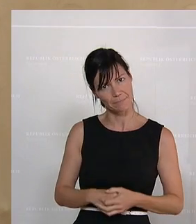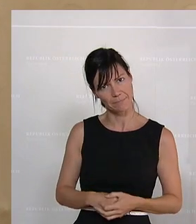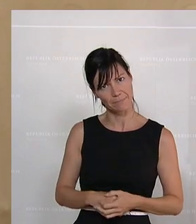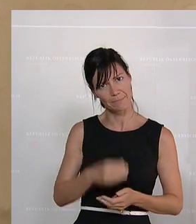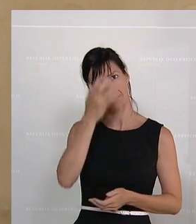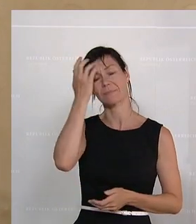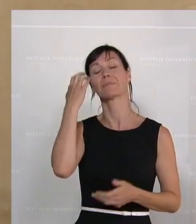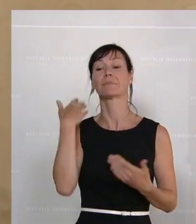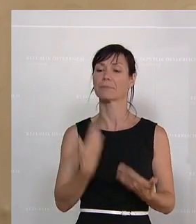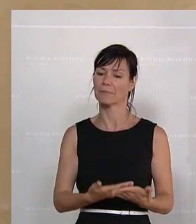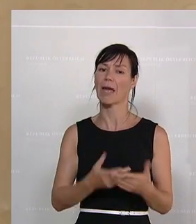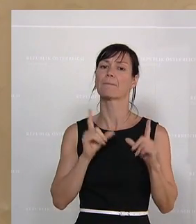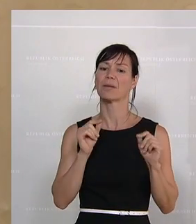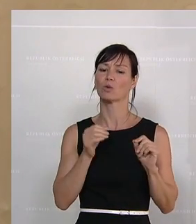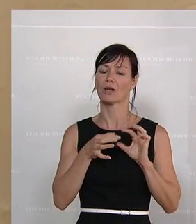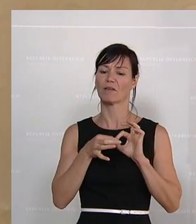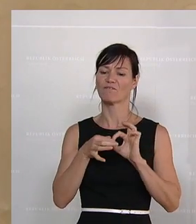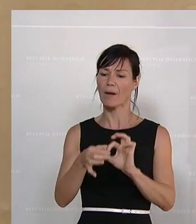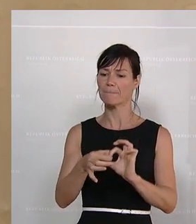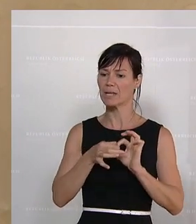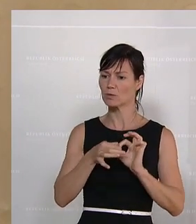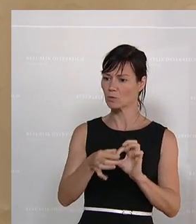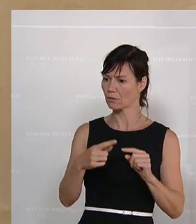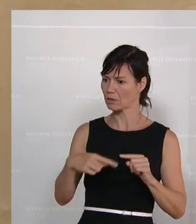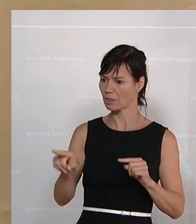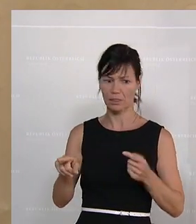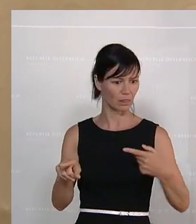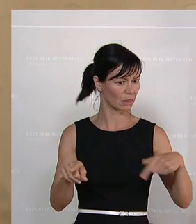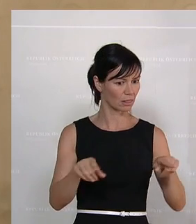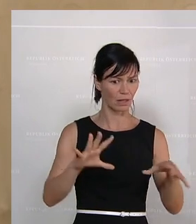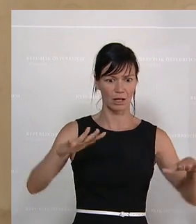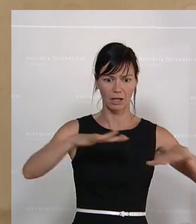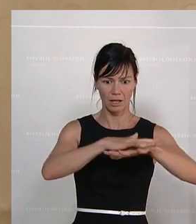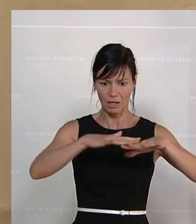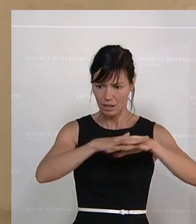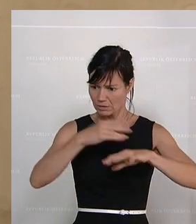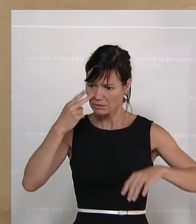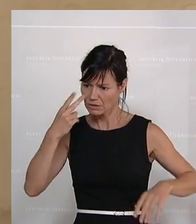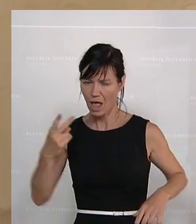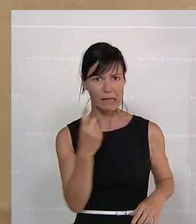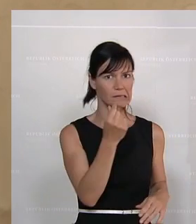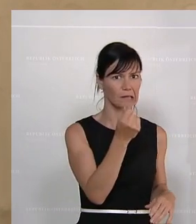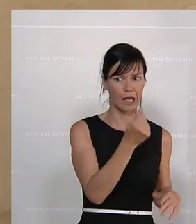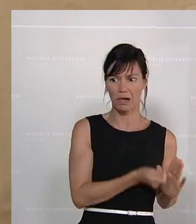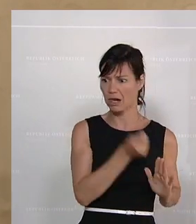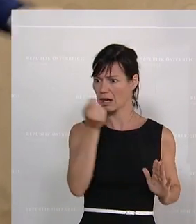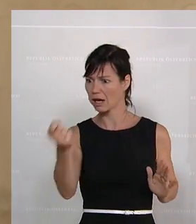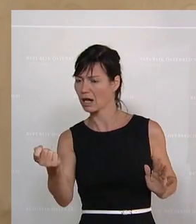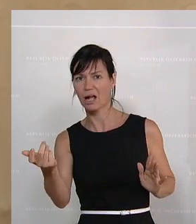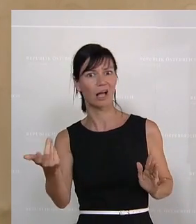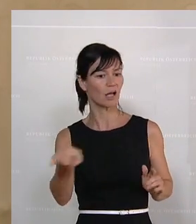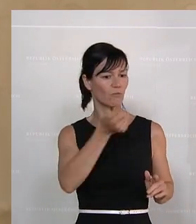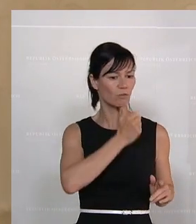hier um verbindungslinien die auftreten die sich in form von geldflüssen darstellen von